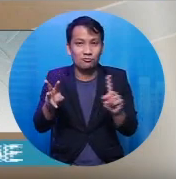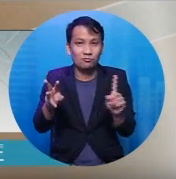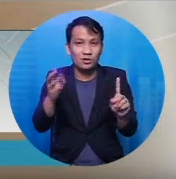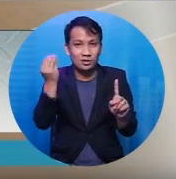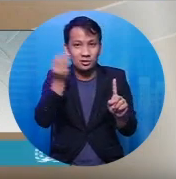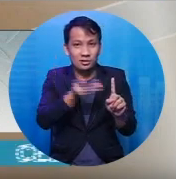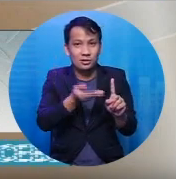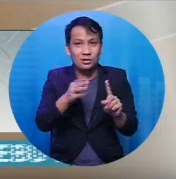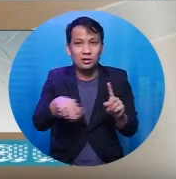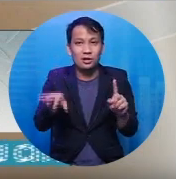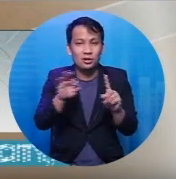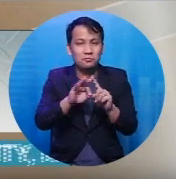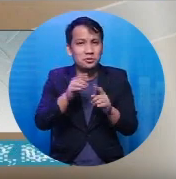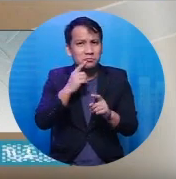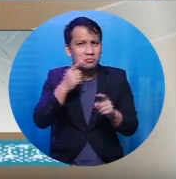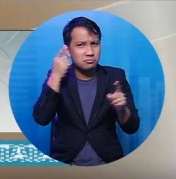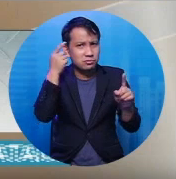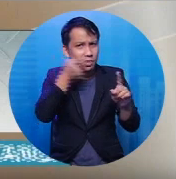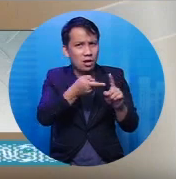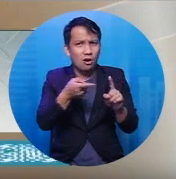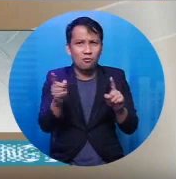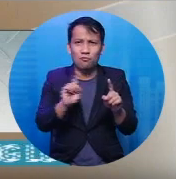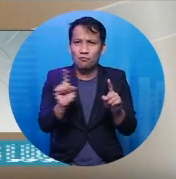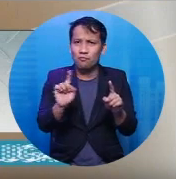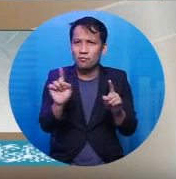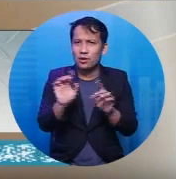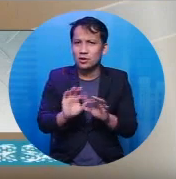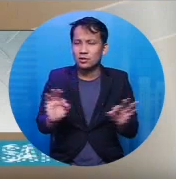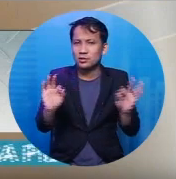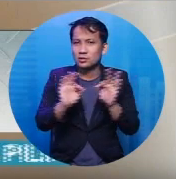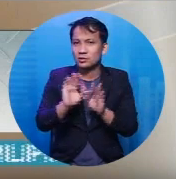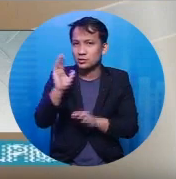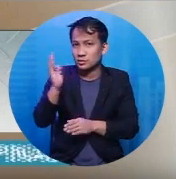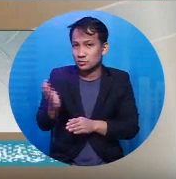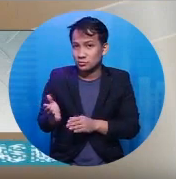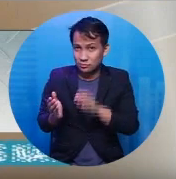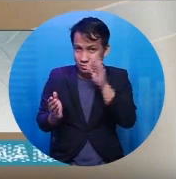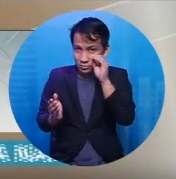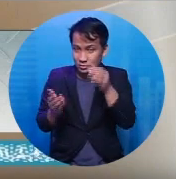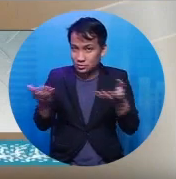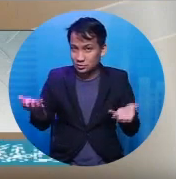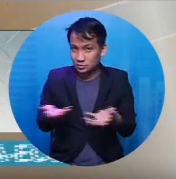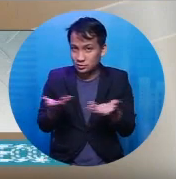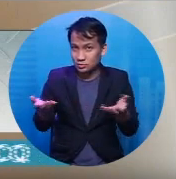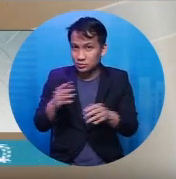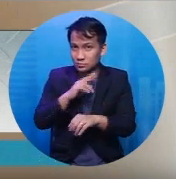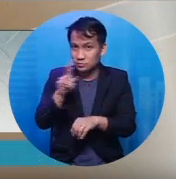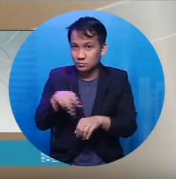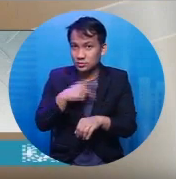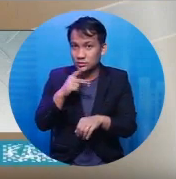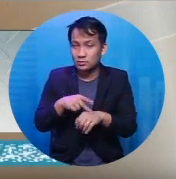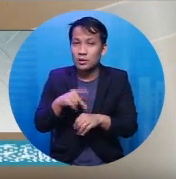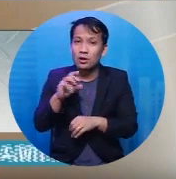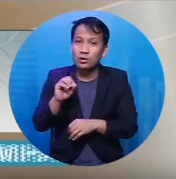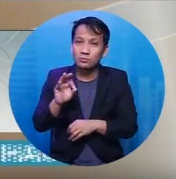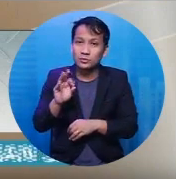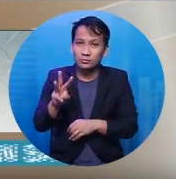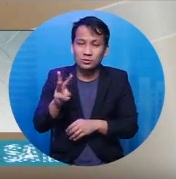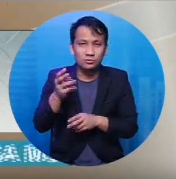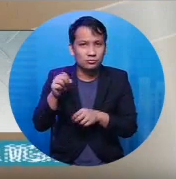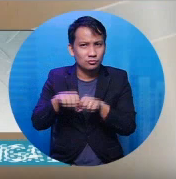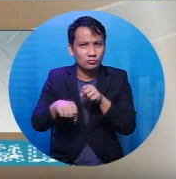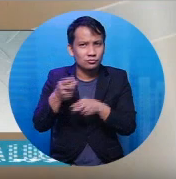na ang kanilang target, ito mga gold digger na nandito sa Pilipinas, ay mga OFW. So, ingat